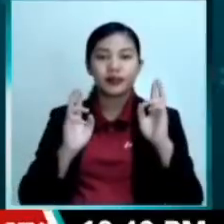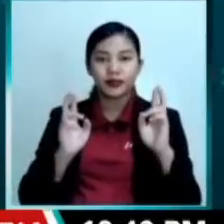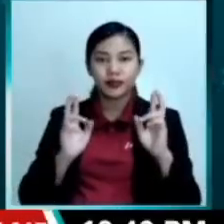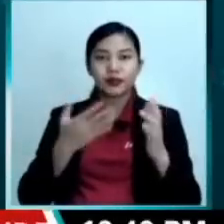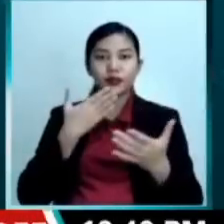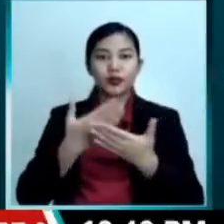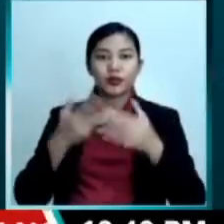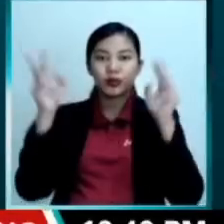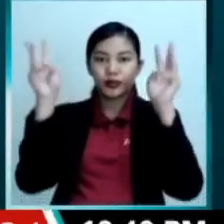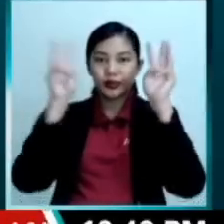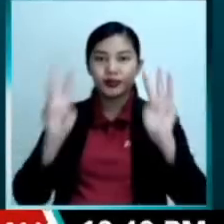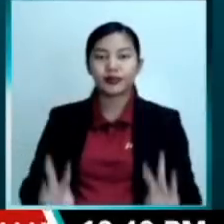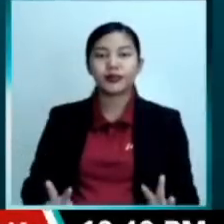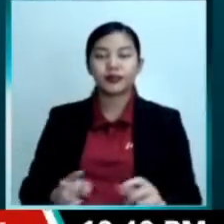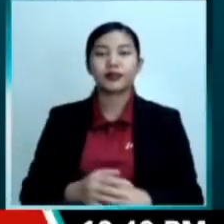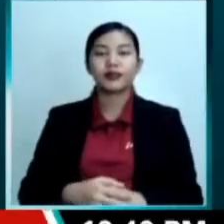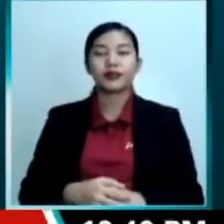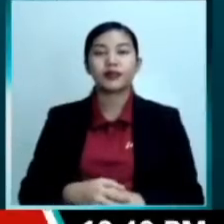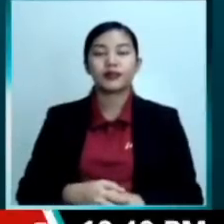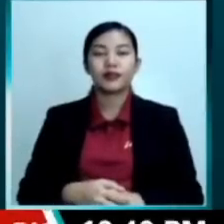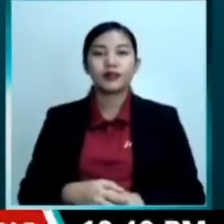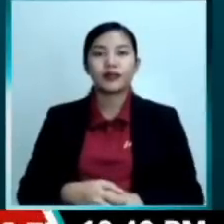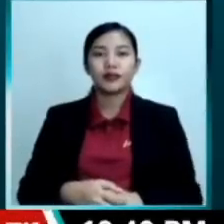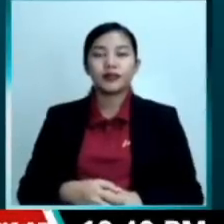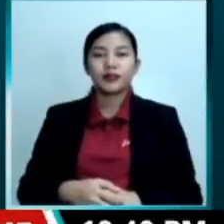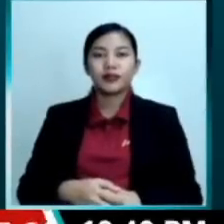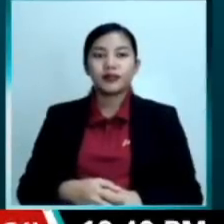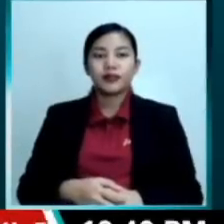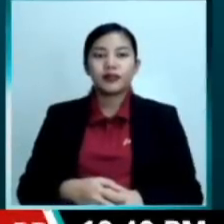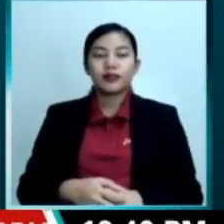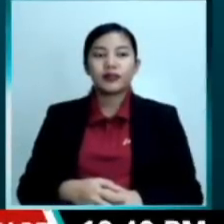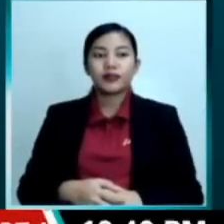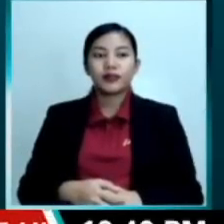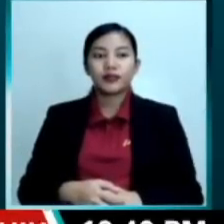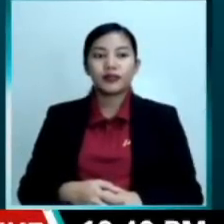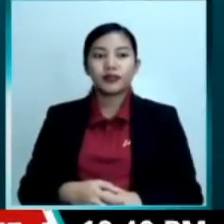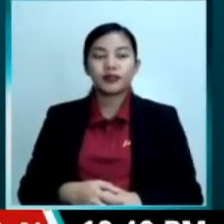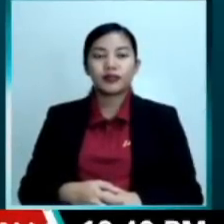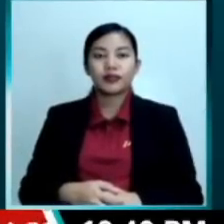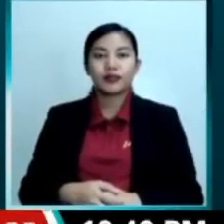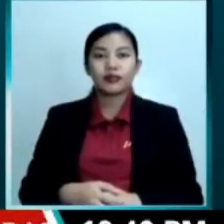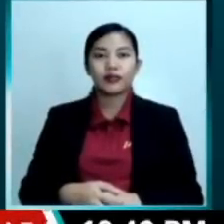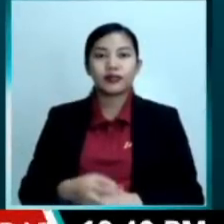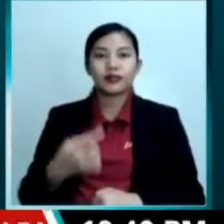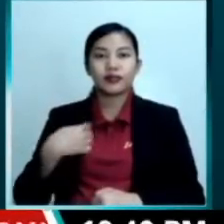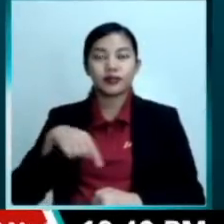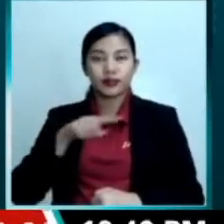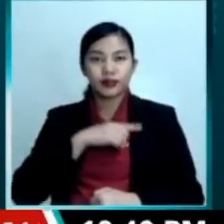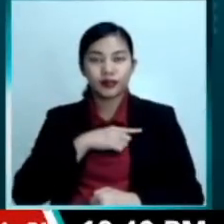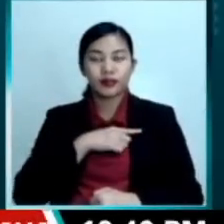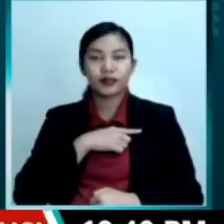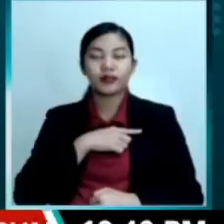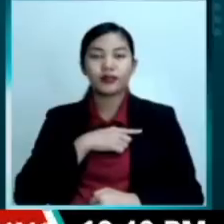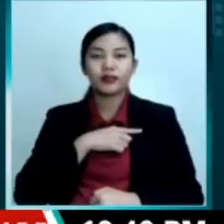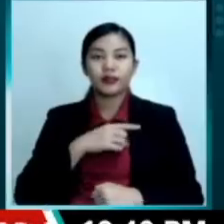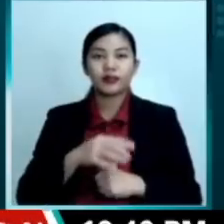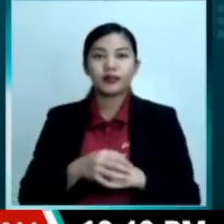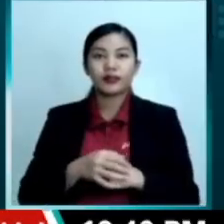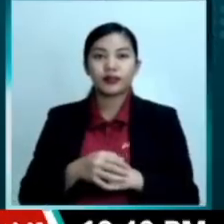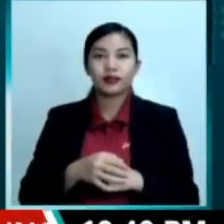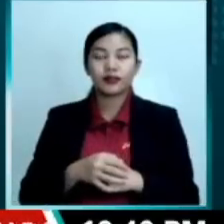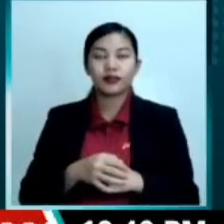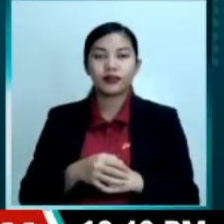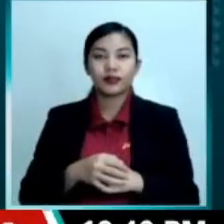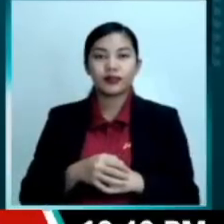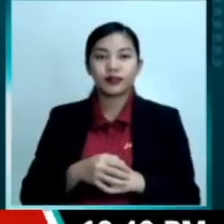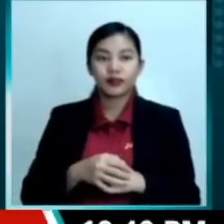It will be open to the public and he will take his oath before to be witnessed by those Filipinos